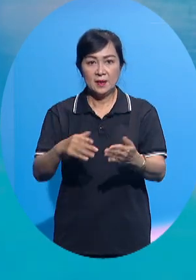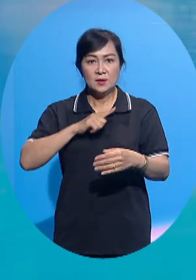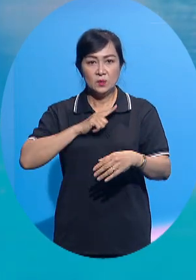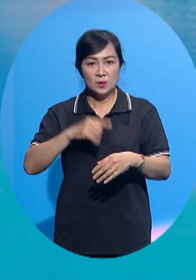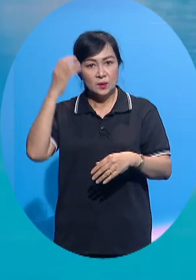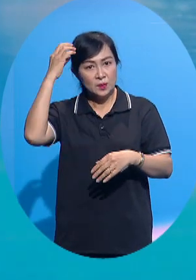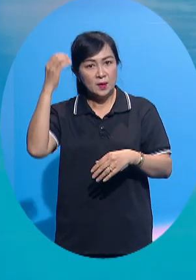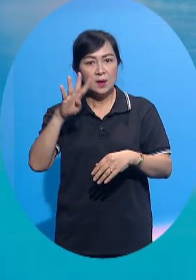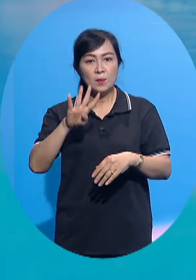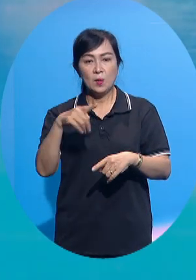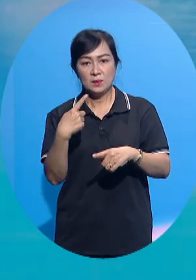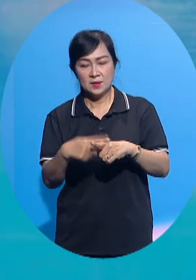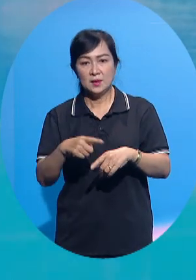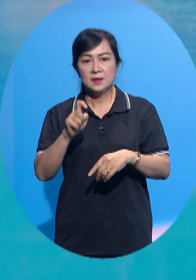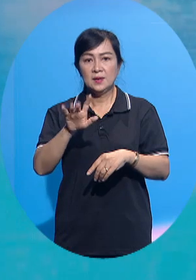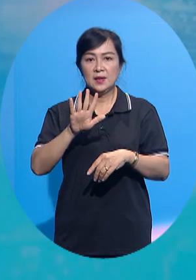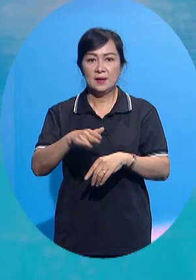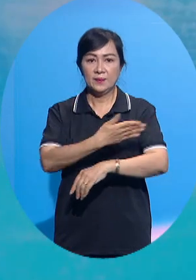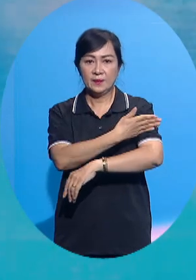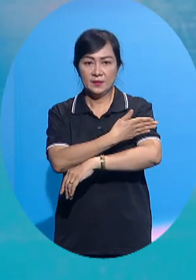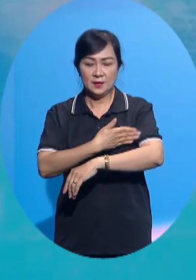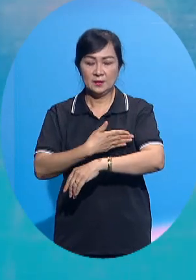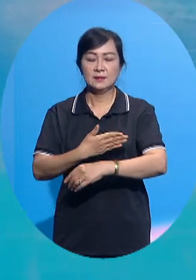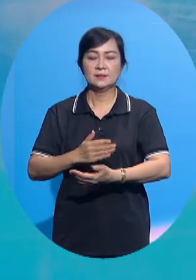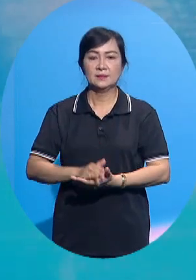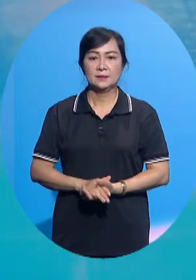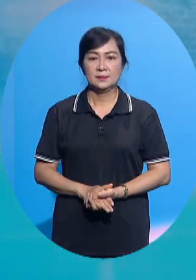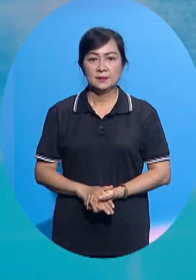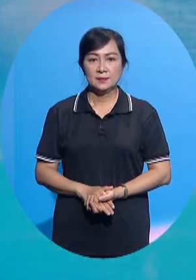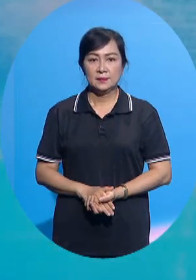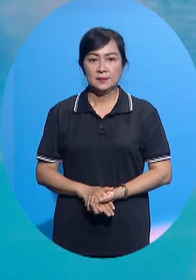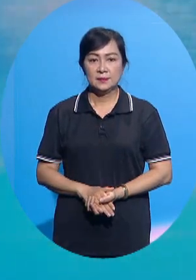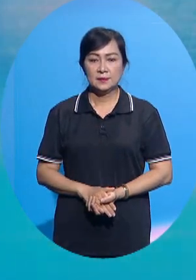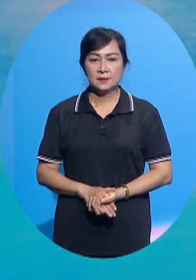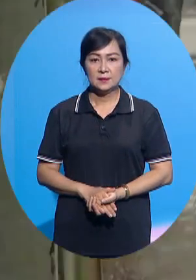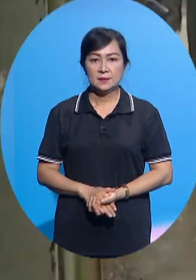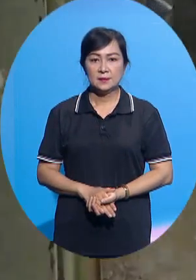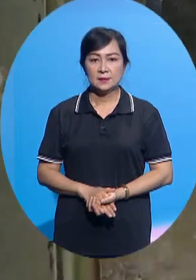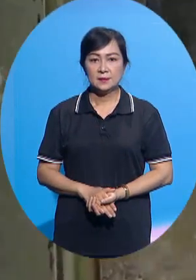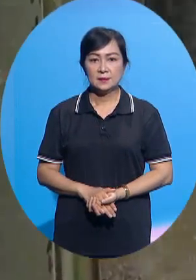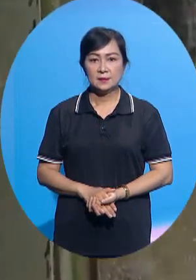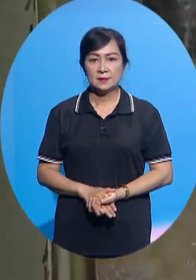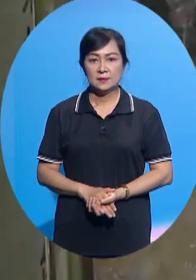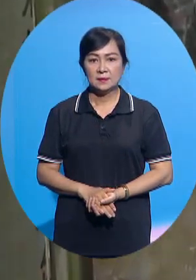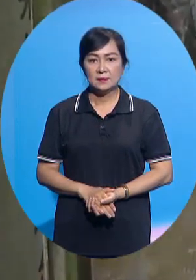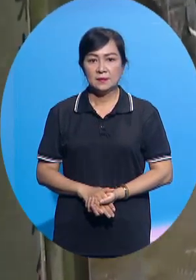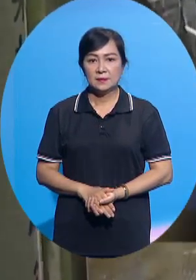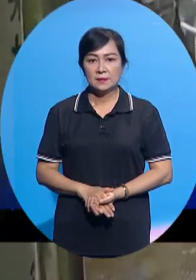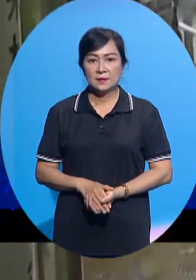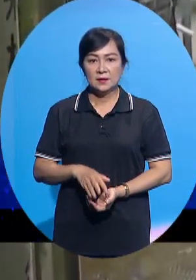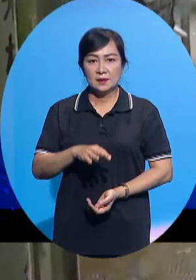tại Trung Quốc đã ghi nhận ít nhất bốn người thiên mạng và 95 người bị thương do bão gâ ra